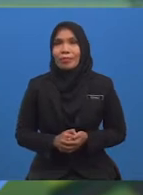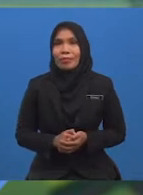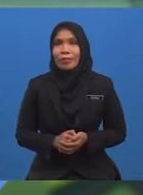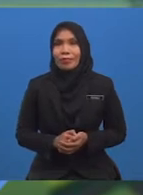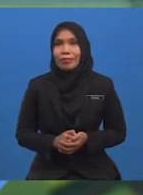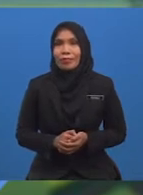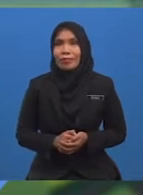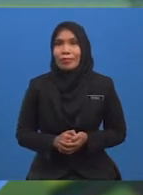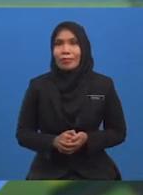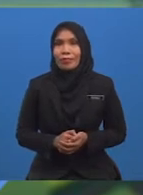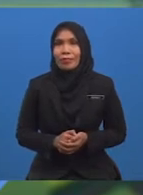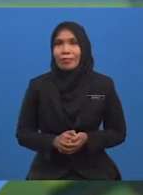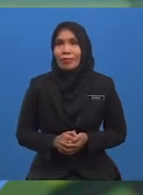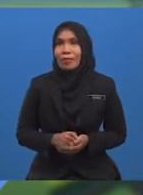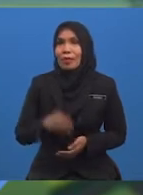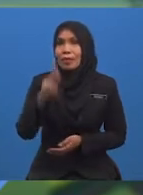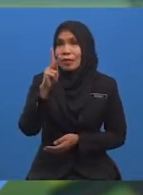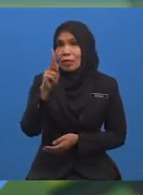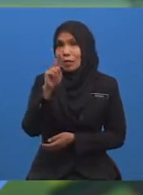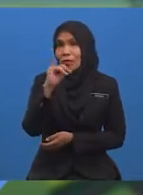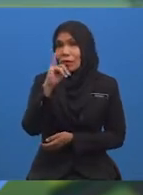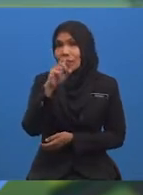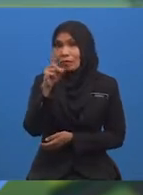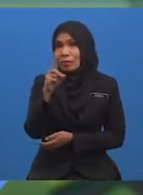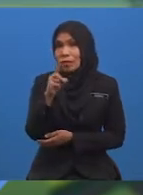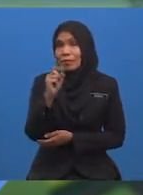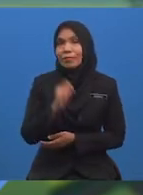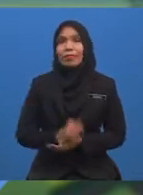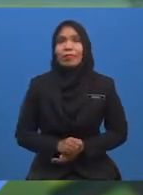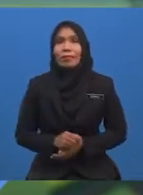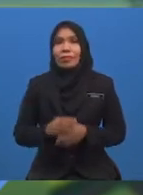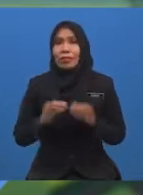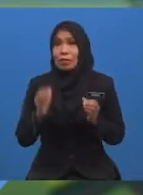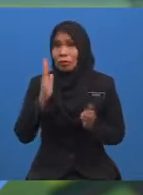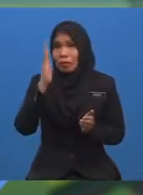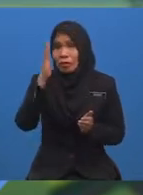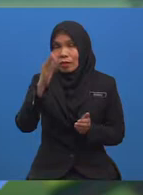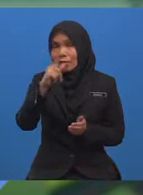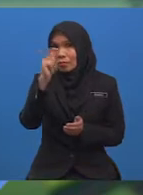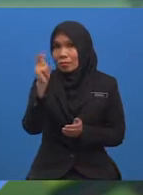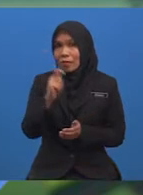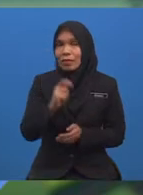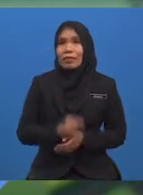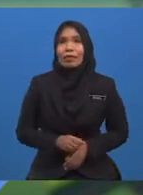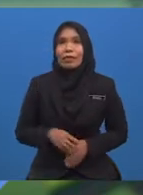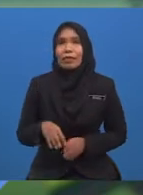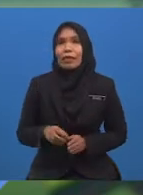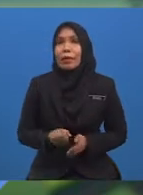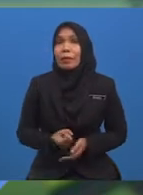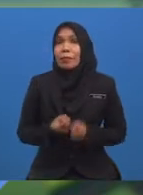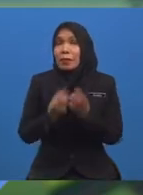ialah segmen kuis. Dalam segmen ini, cikgu akan bertanya beberapa soalan untuk